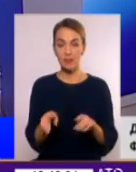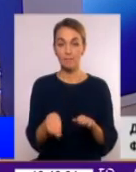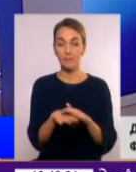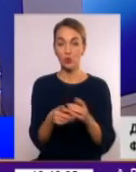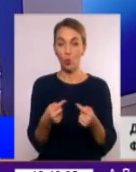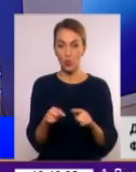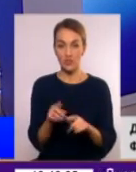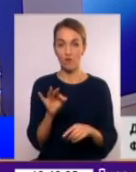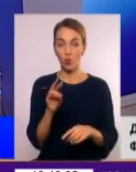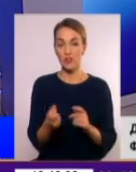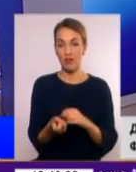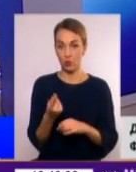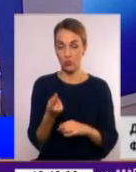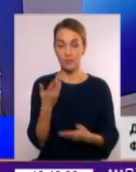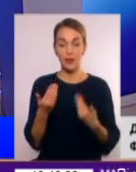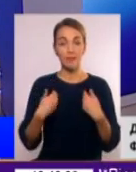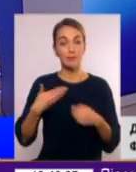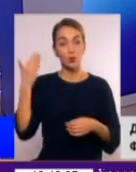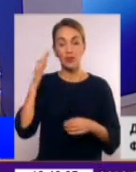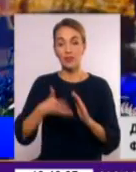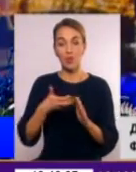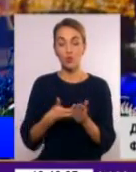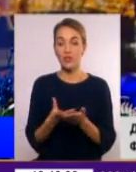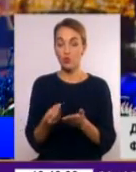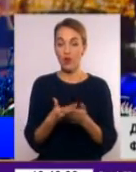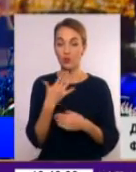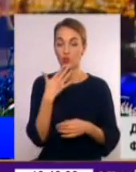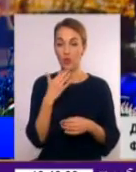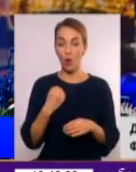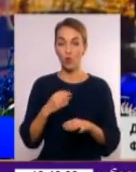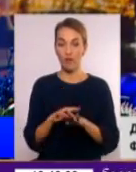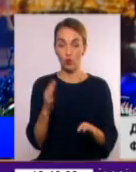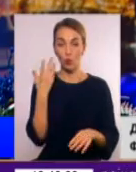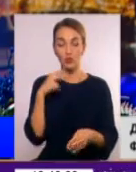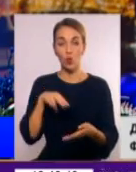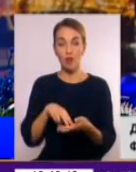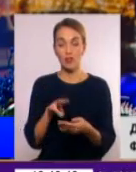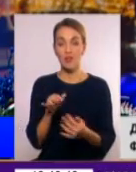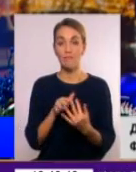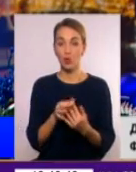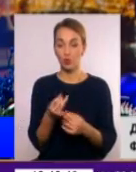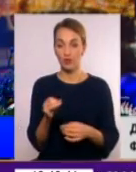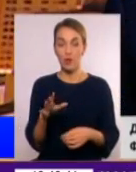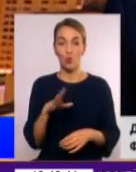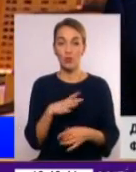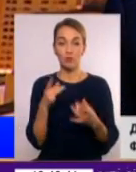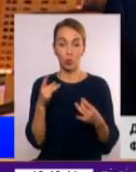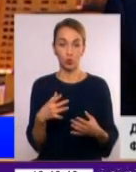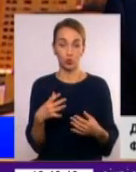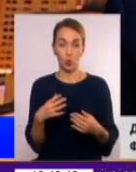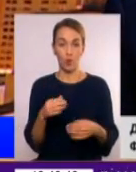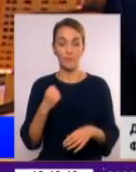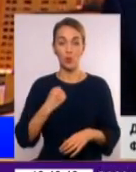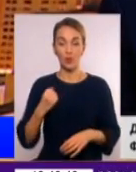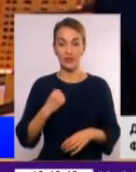у них з'явилося. Бо якби ми тоді не дофінансували Національну гвардію, коли вона стояла на передовій, це були б просто піхотинці в бронежилетах